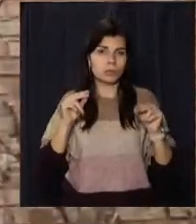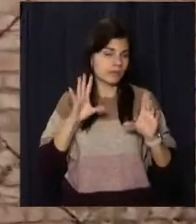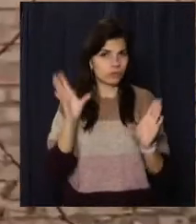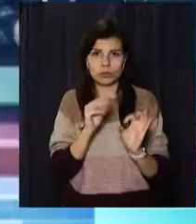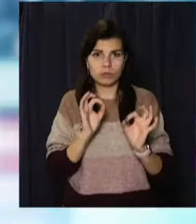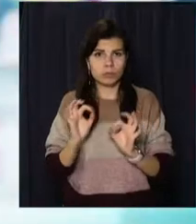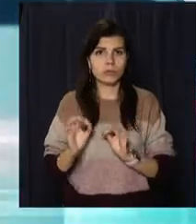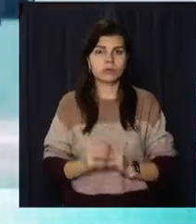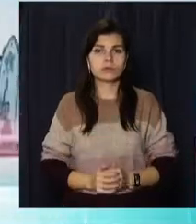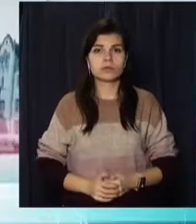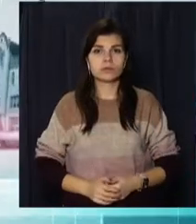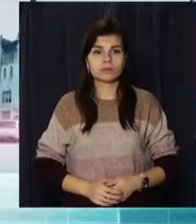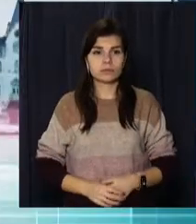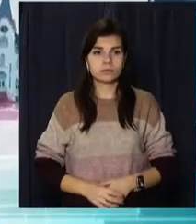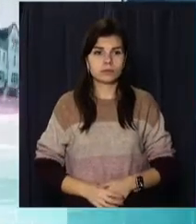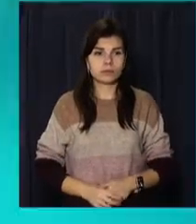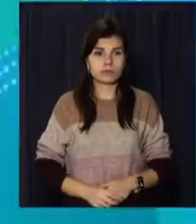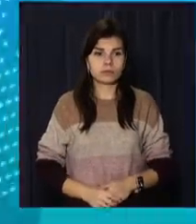немає.